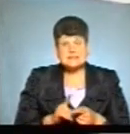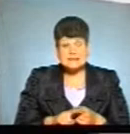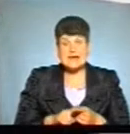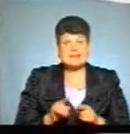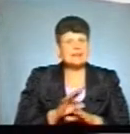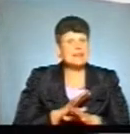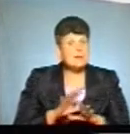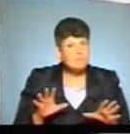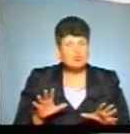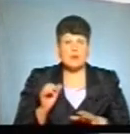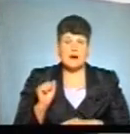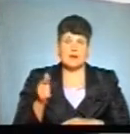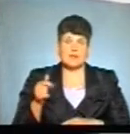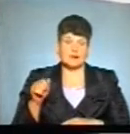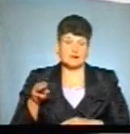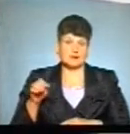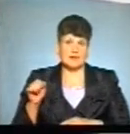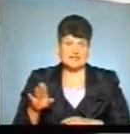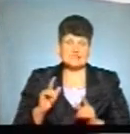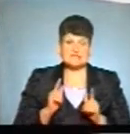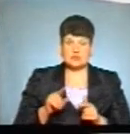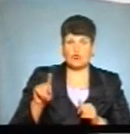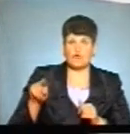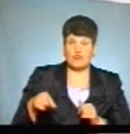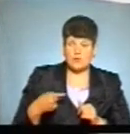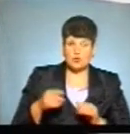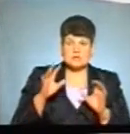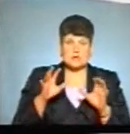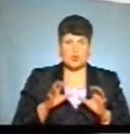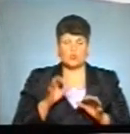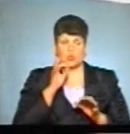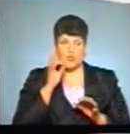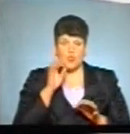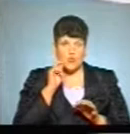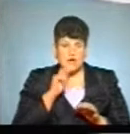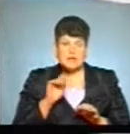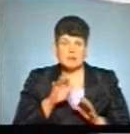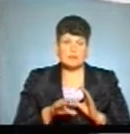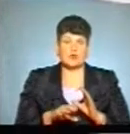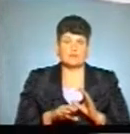було агітацією згідно вимог закону України про вибори народних депутатів,